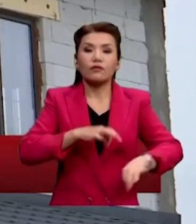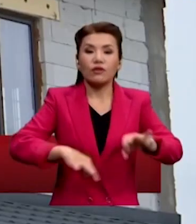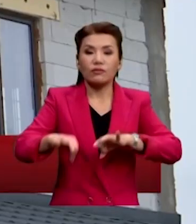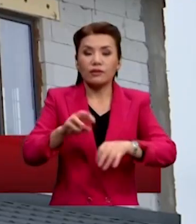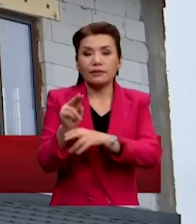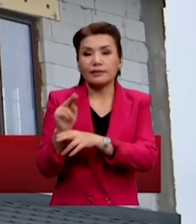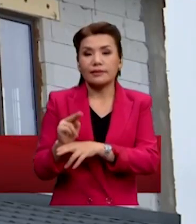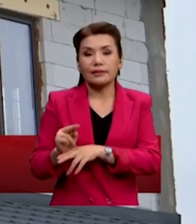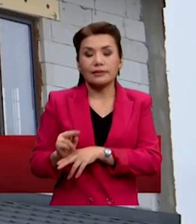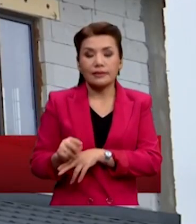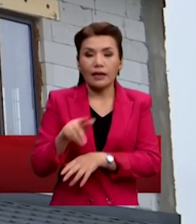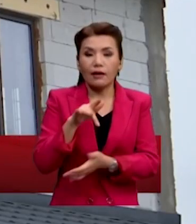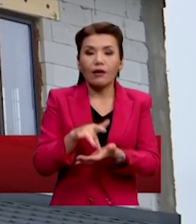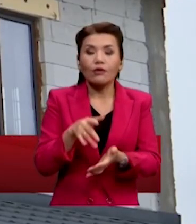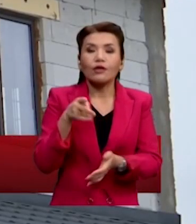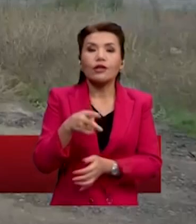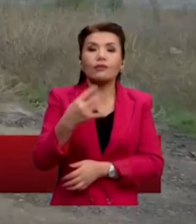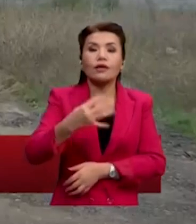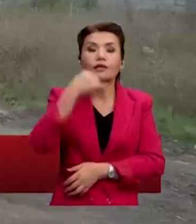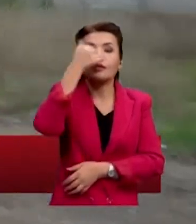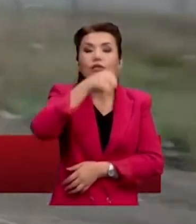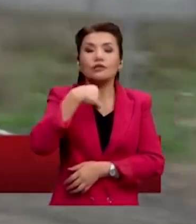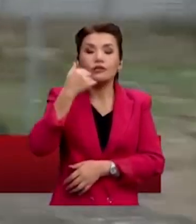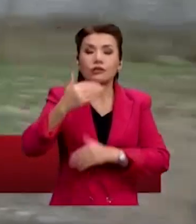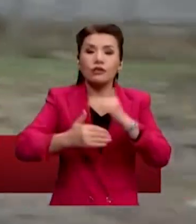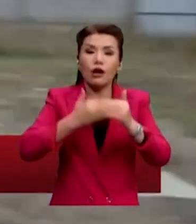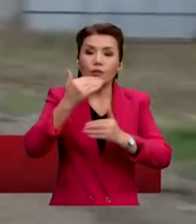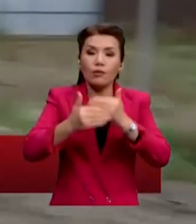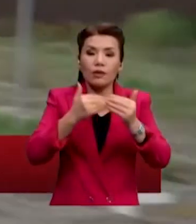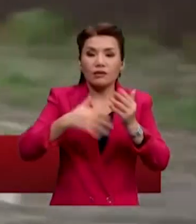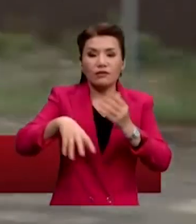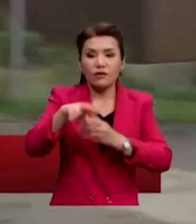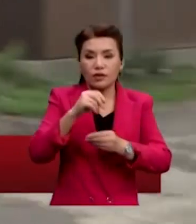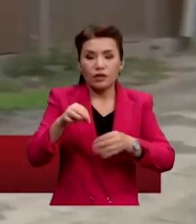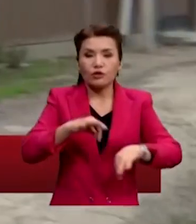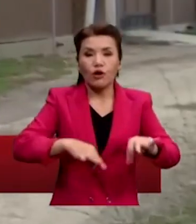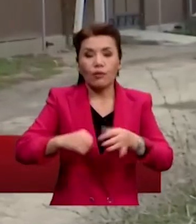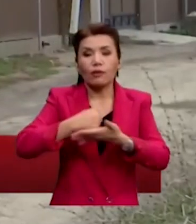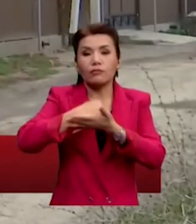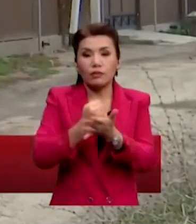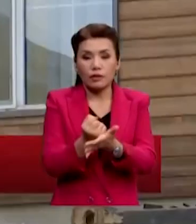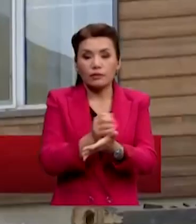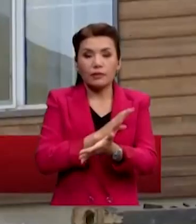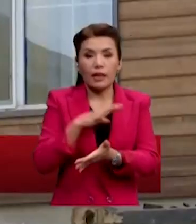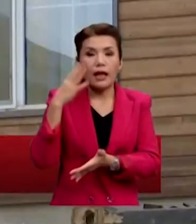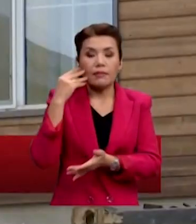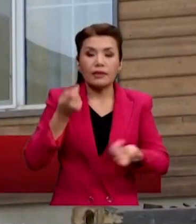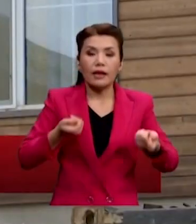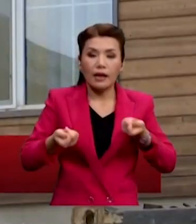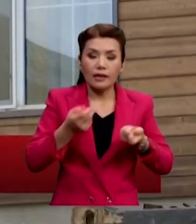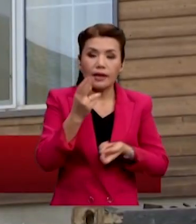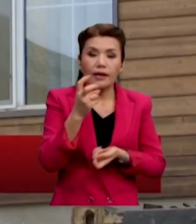енгізіліп жатыр. Биыл мегаполистің 2040 жылға дейінгі даму барысын қамтитын жоба бекітілді. Алматы әкімдігінің айтуынша,